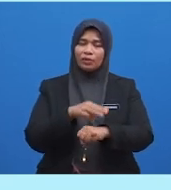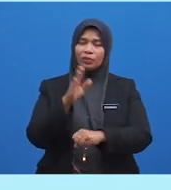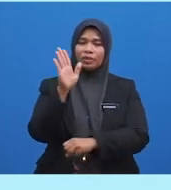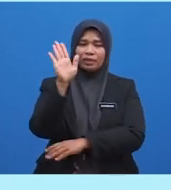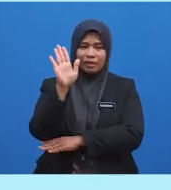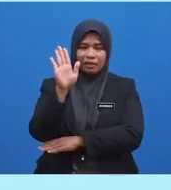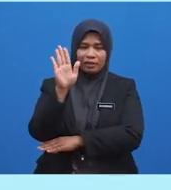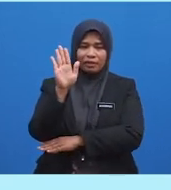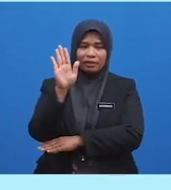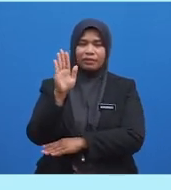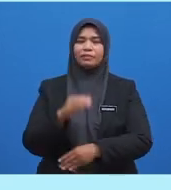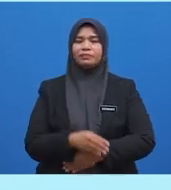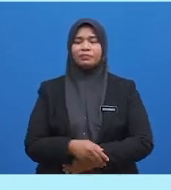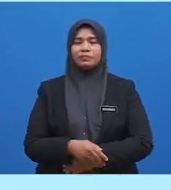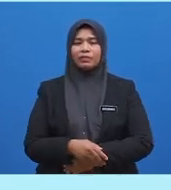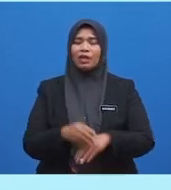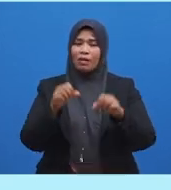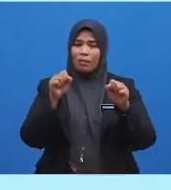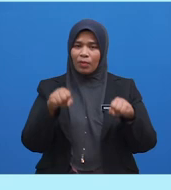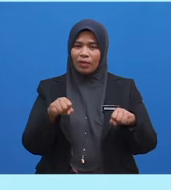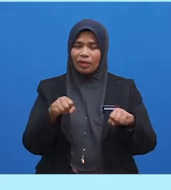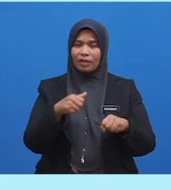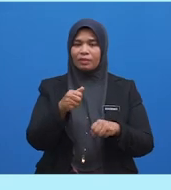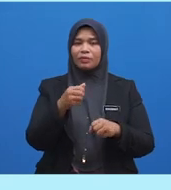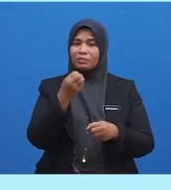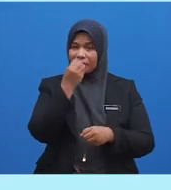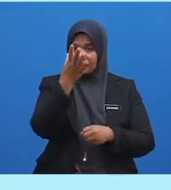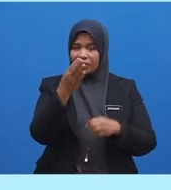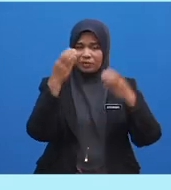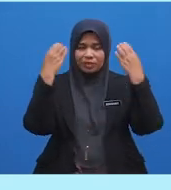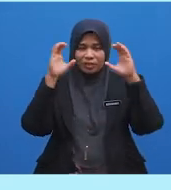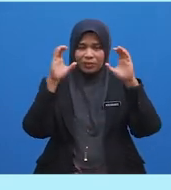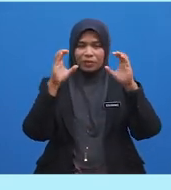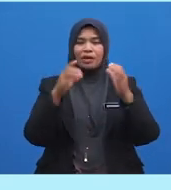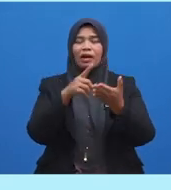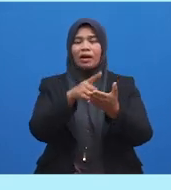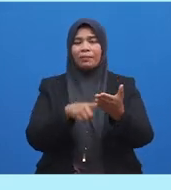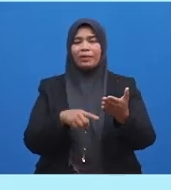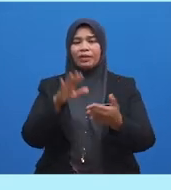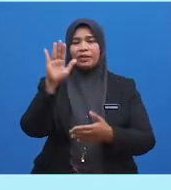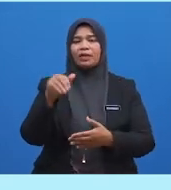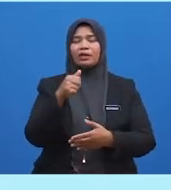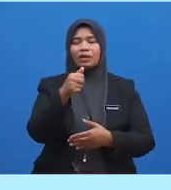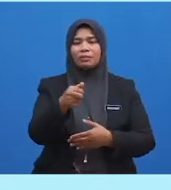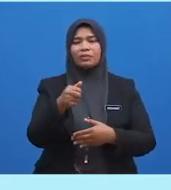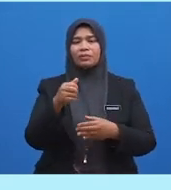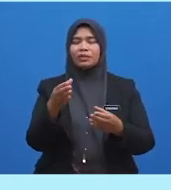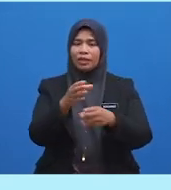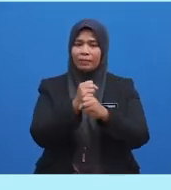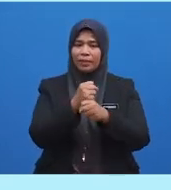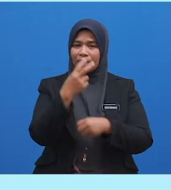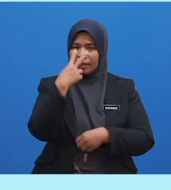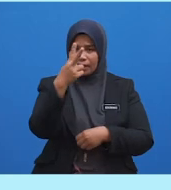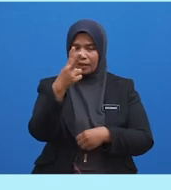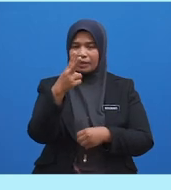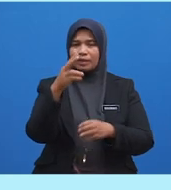hari Hai bonekamu beritahu chinggu up yang kamu dapat